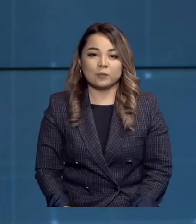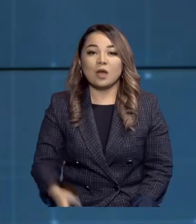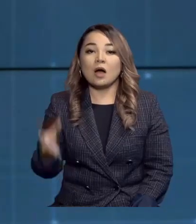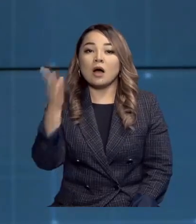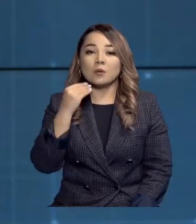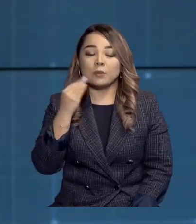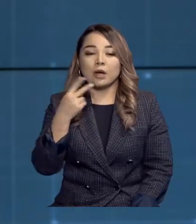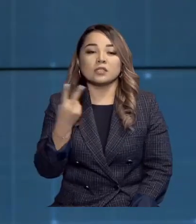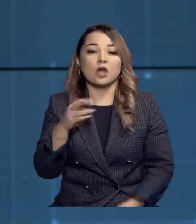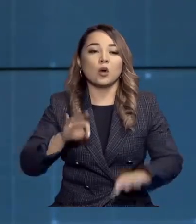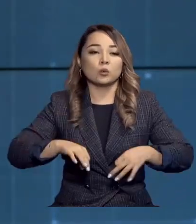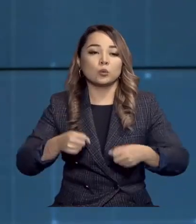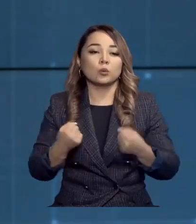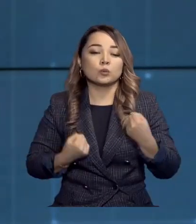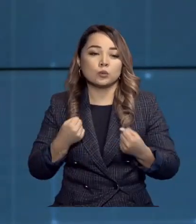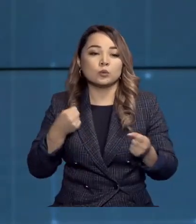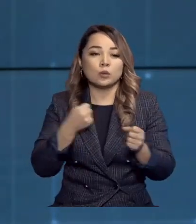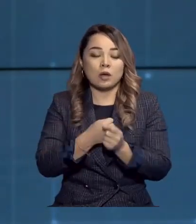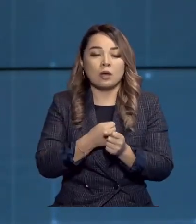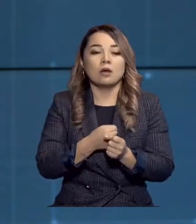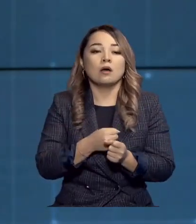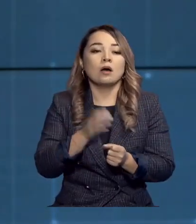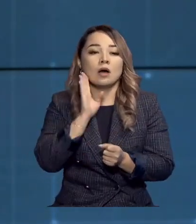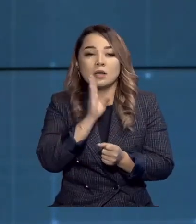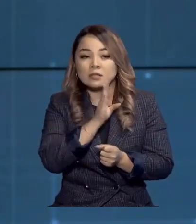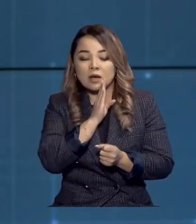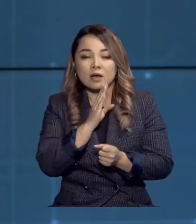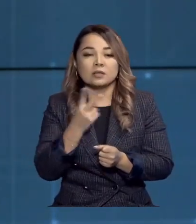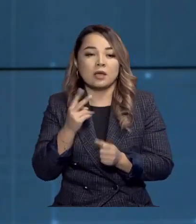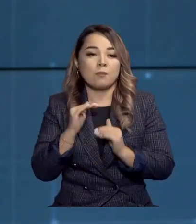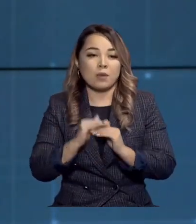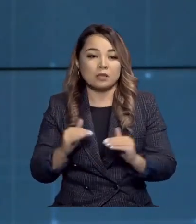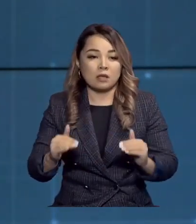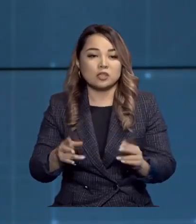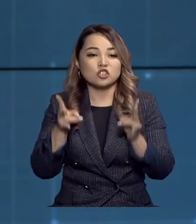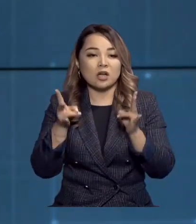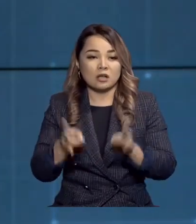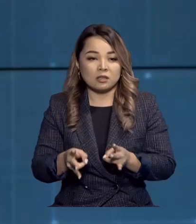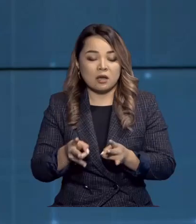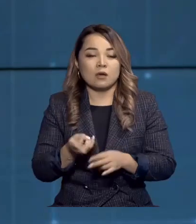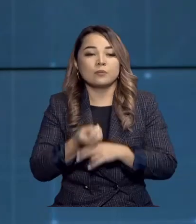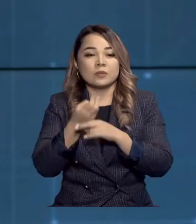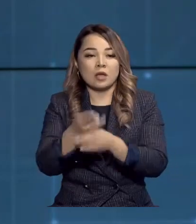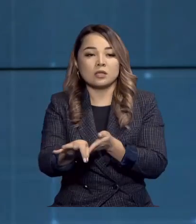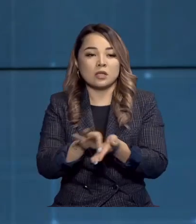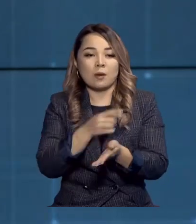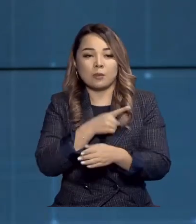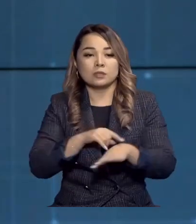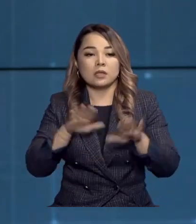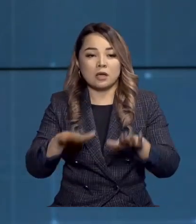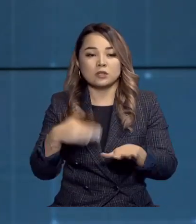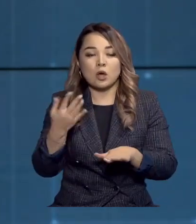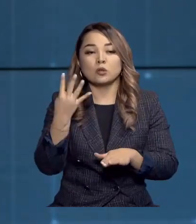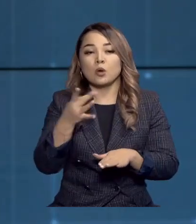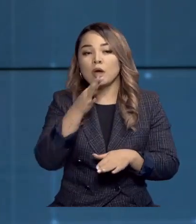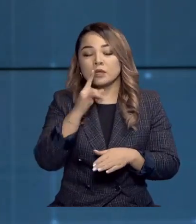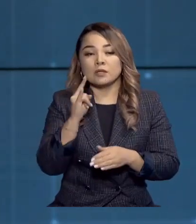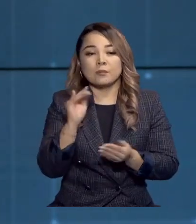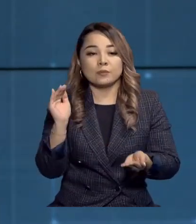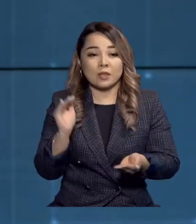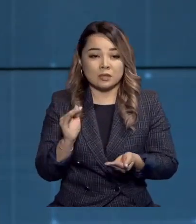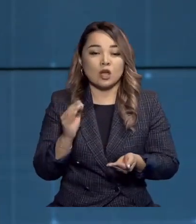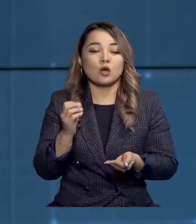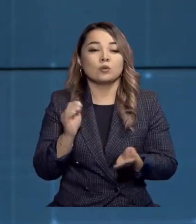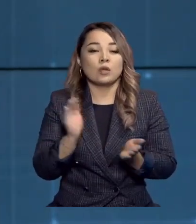Алматыда екі көлік соқтығысып, анасы мен екі баласы жараланды. Олар дереу жақын маңдағы ауруханаға жеткізілген. Балалардың бірі 4 жаста болса, екіншісі